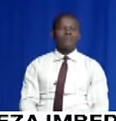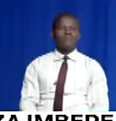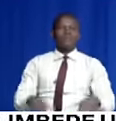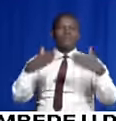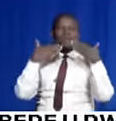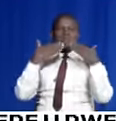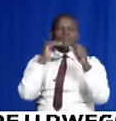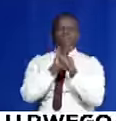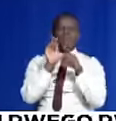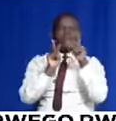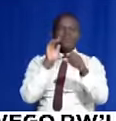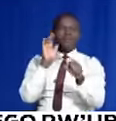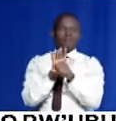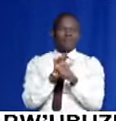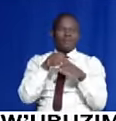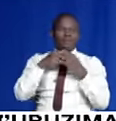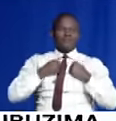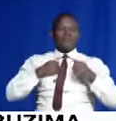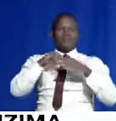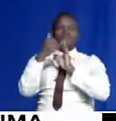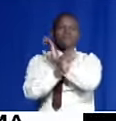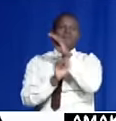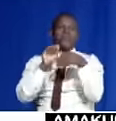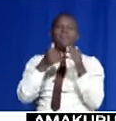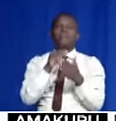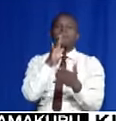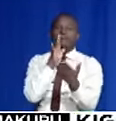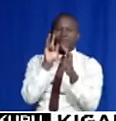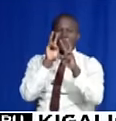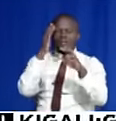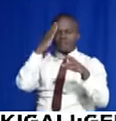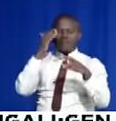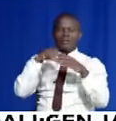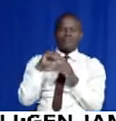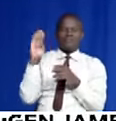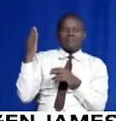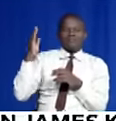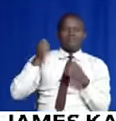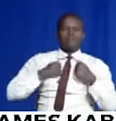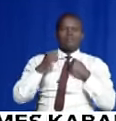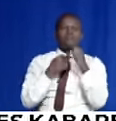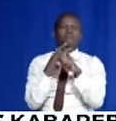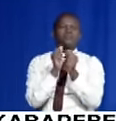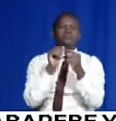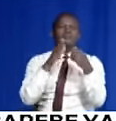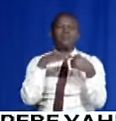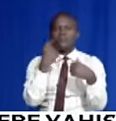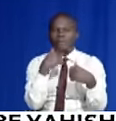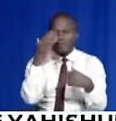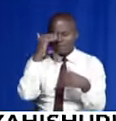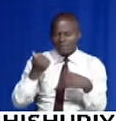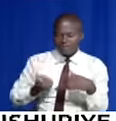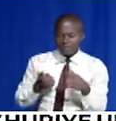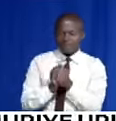Urakoze Evelyn n'abantu benshi usibye no mu Rwanda no hanze y'u Rwanda baba bategereje kumenya ese Nyampinga w'u Rwanda 2019 azaba uwuhe kubera ko ari